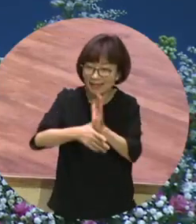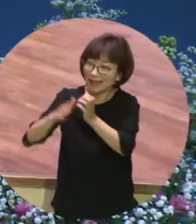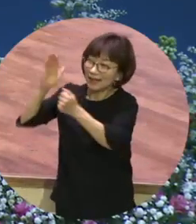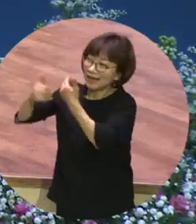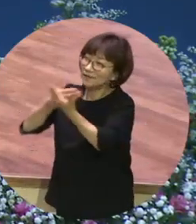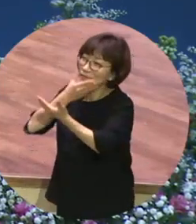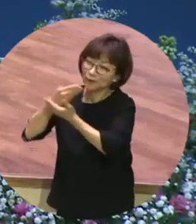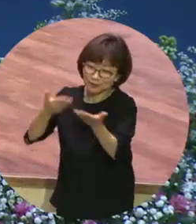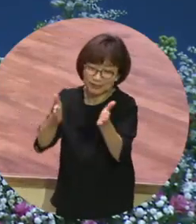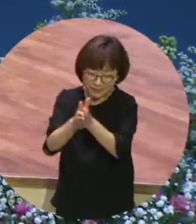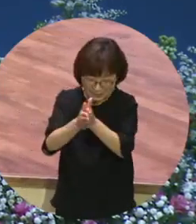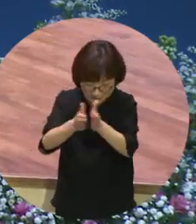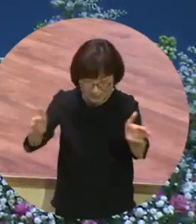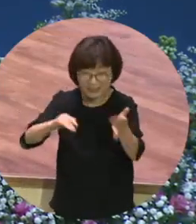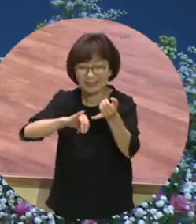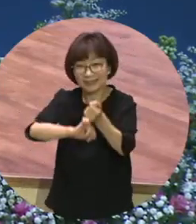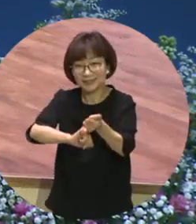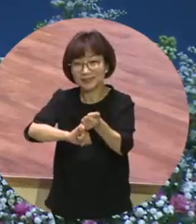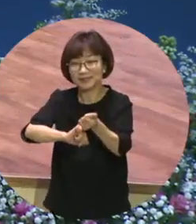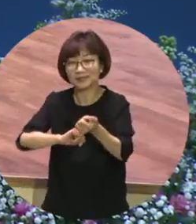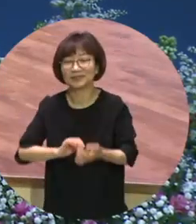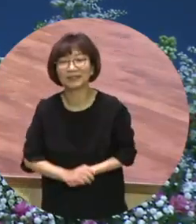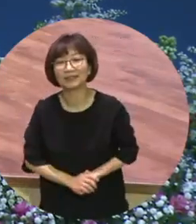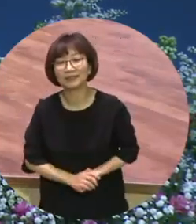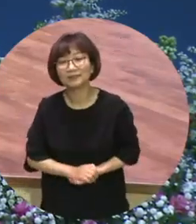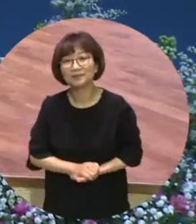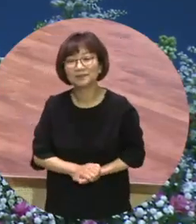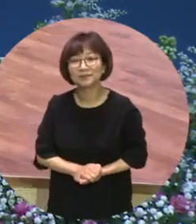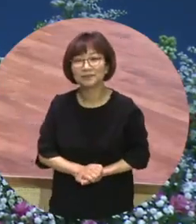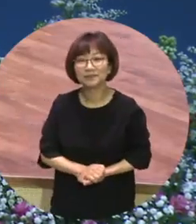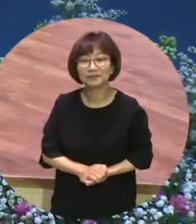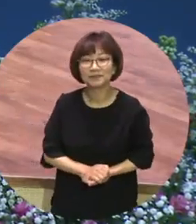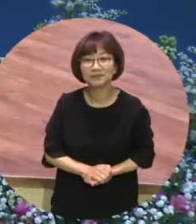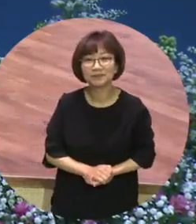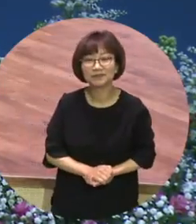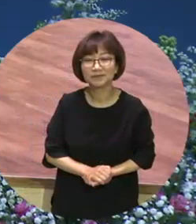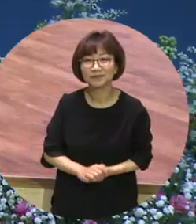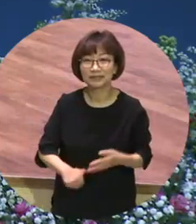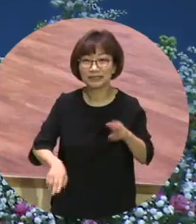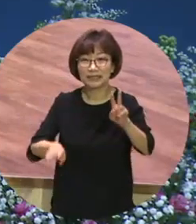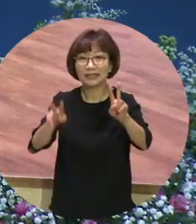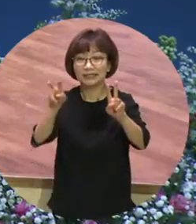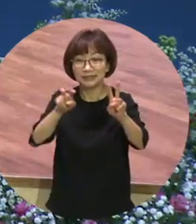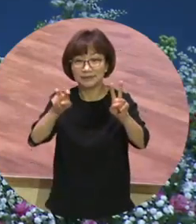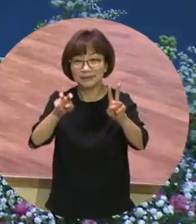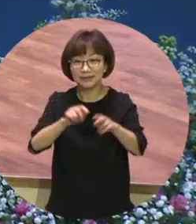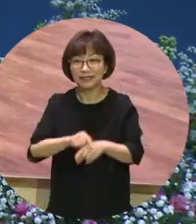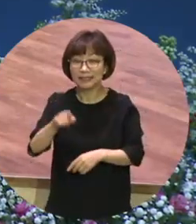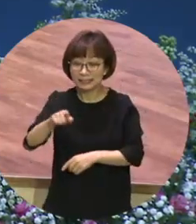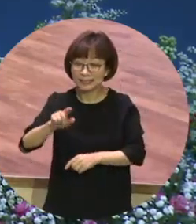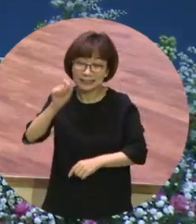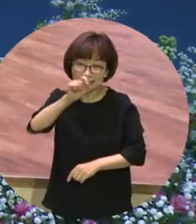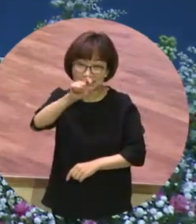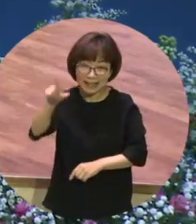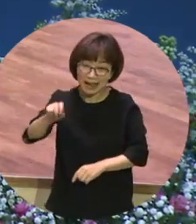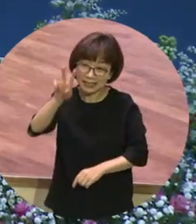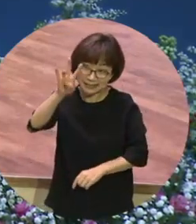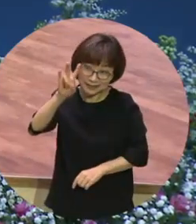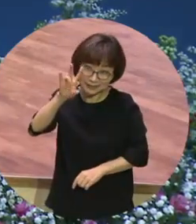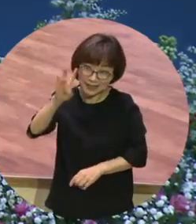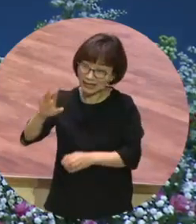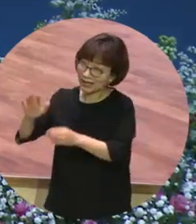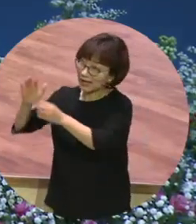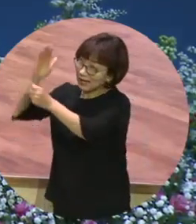이하에 보면 하나님께서 학계를 통해서 이렇게 선포하는 말씀입니다. 20절입니다. 그 달 24일에 여호와의 말씀이